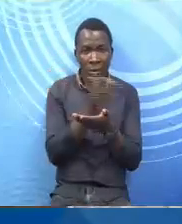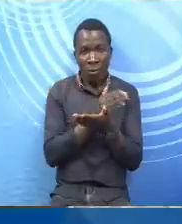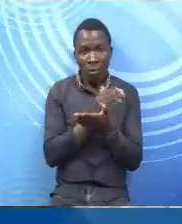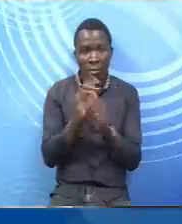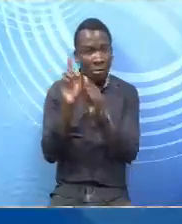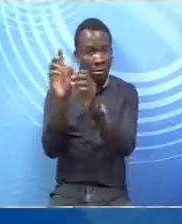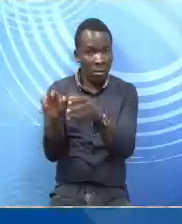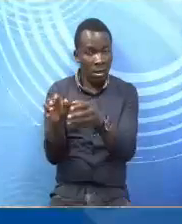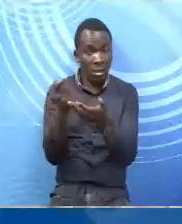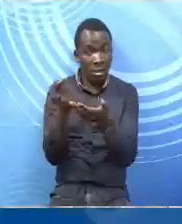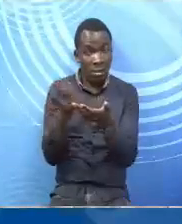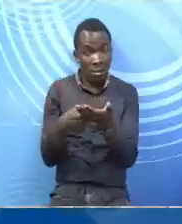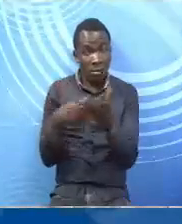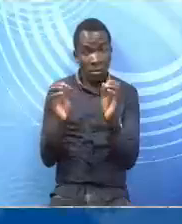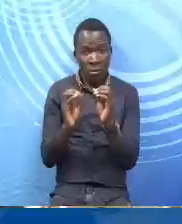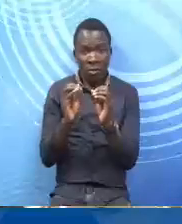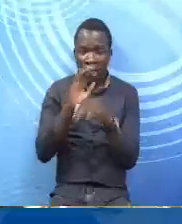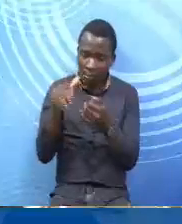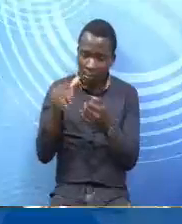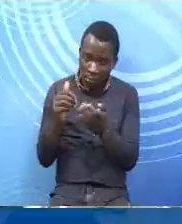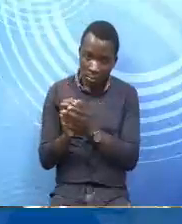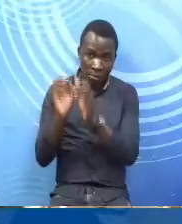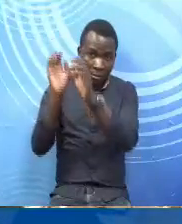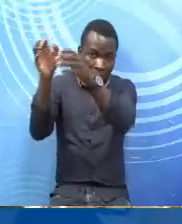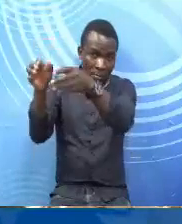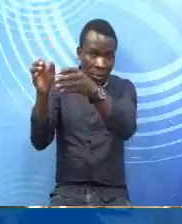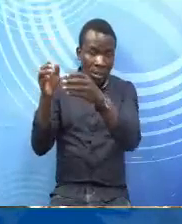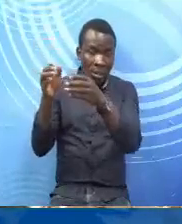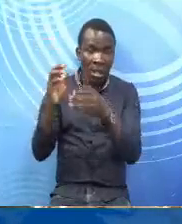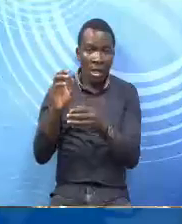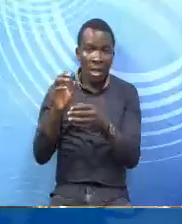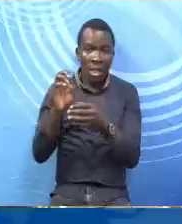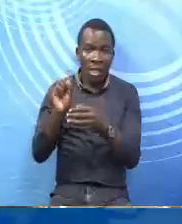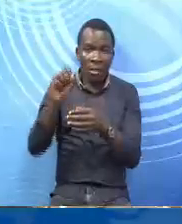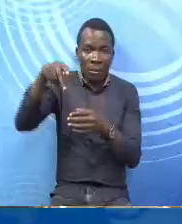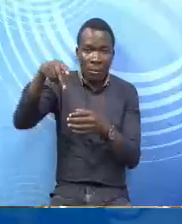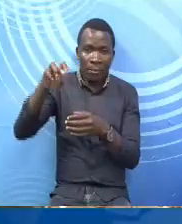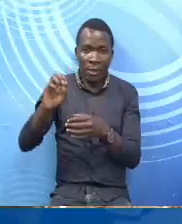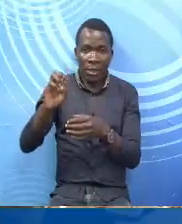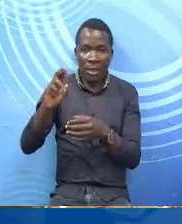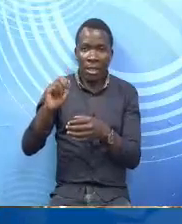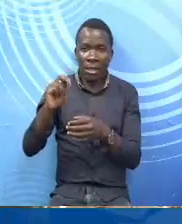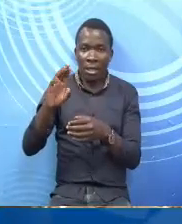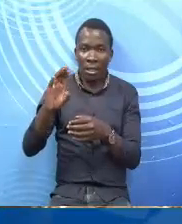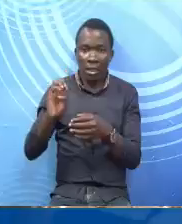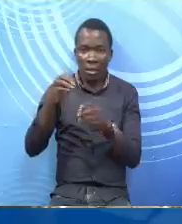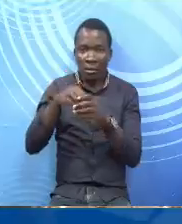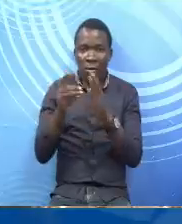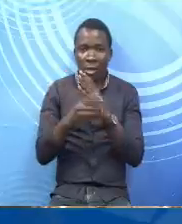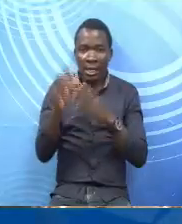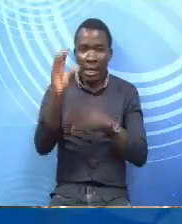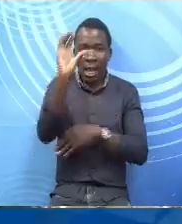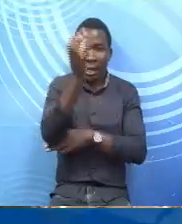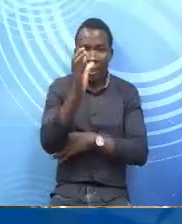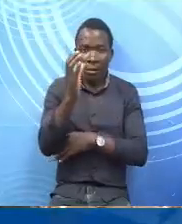nigeze nsinya baje byose barayora baratwara. Mukangara mbe Esperance wo mu karere ka Rusizi mu murenge wa Kamembe mu kagari ka Kamashangi. Turi